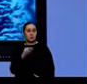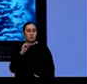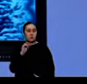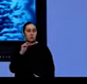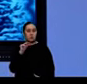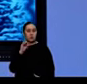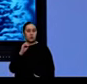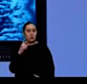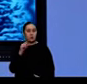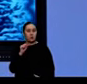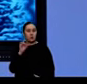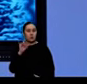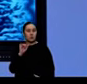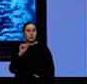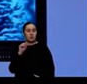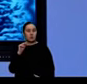Chegarachi.